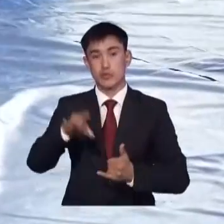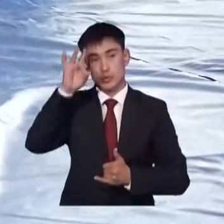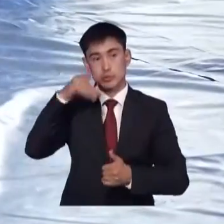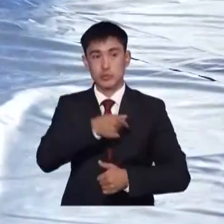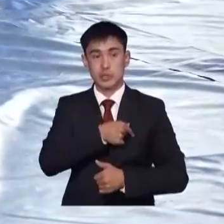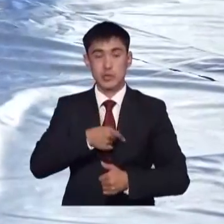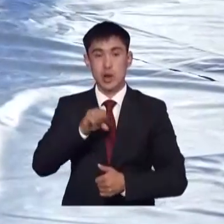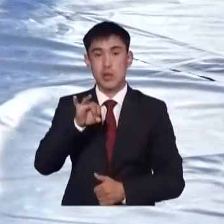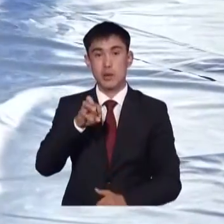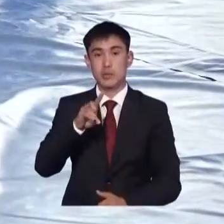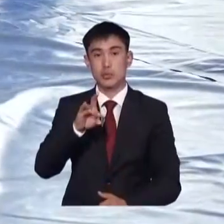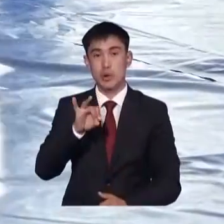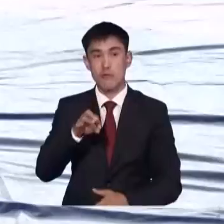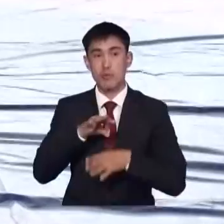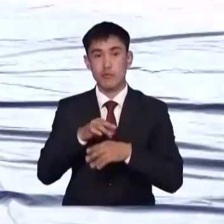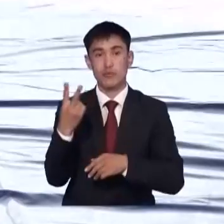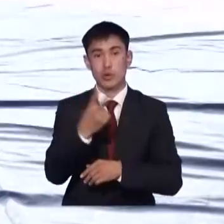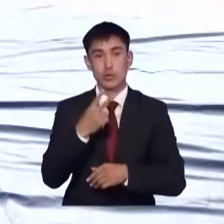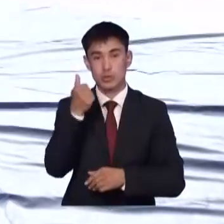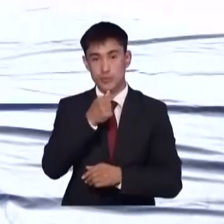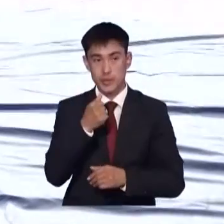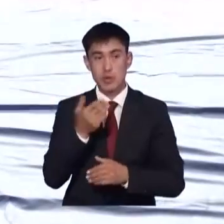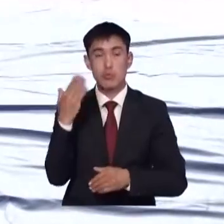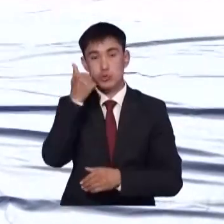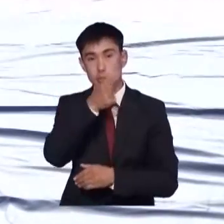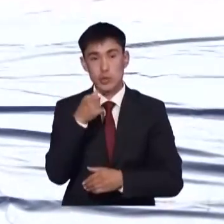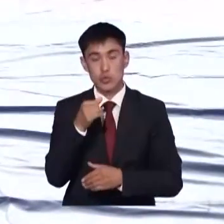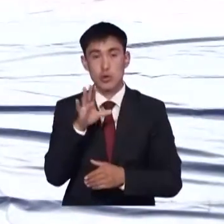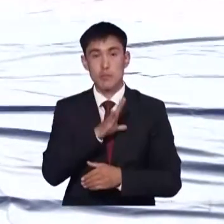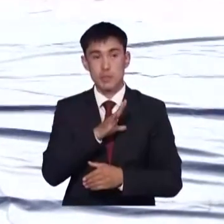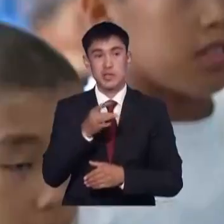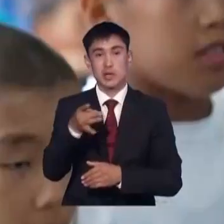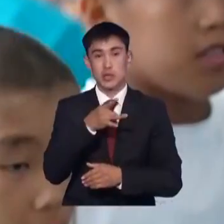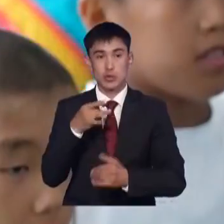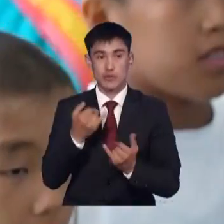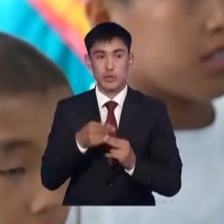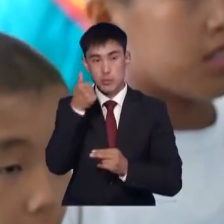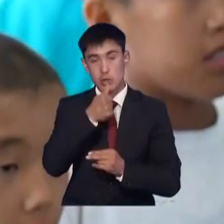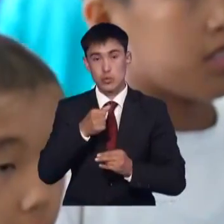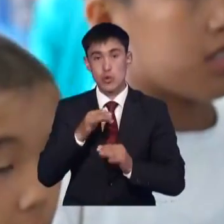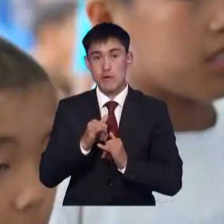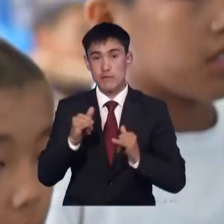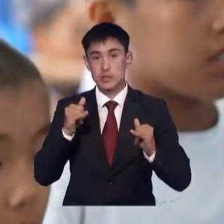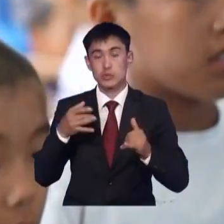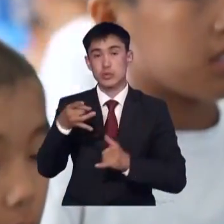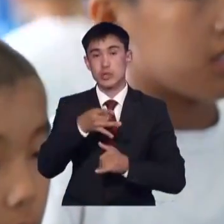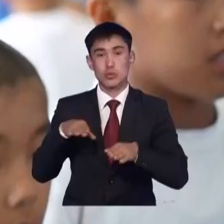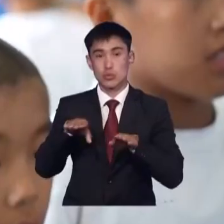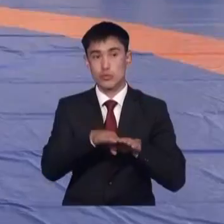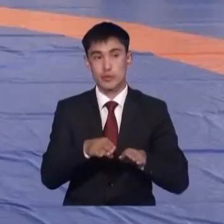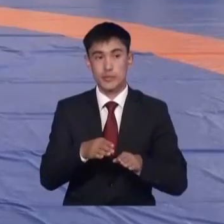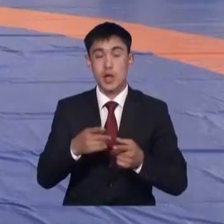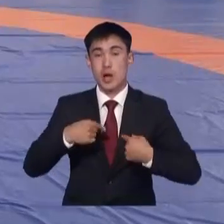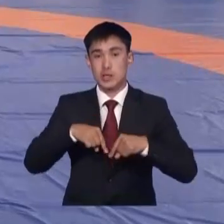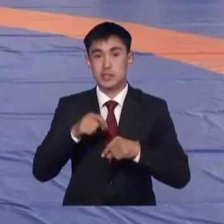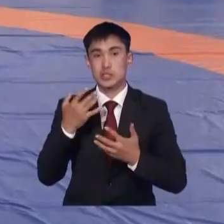тренеру амну тумба Еву проводится уже второй раз если в прошлом году он охватил лишь районы то в этом его масштабы выросли до регионального уровня